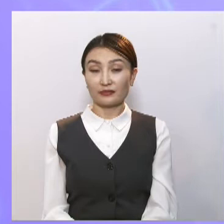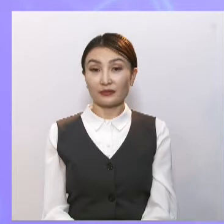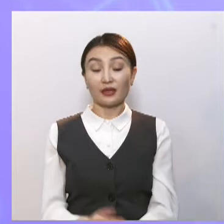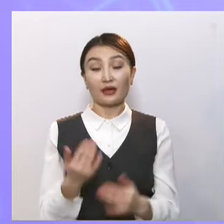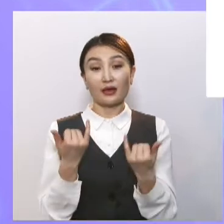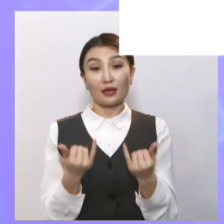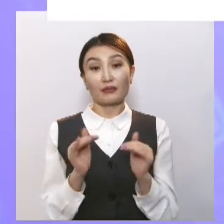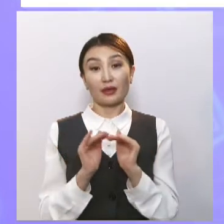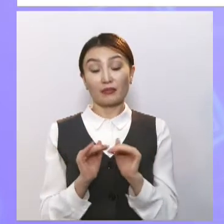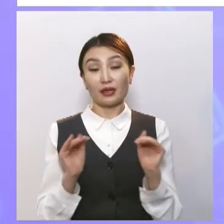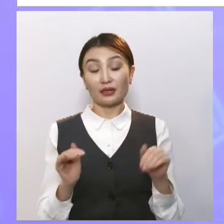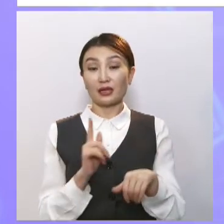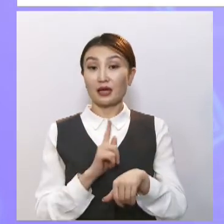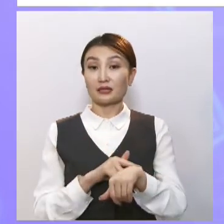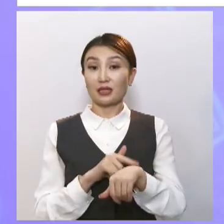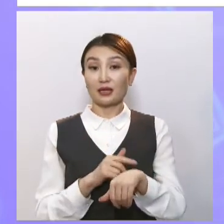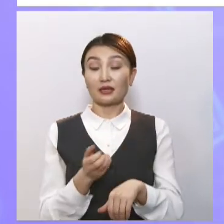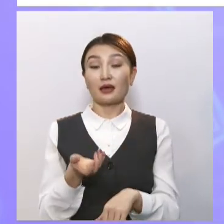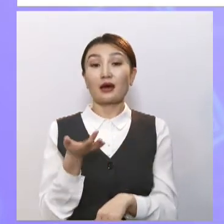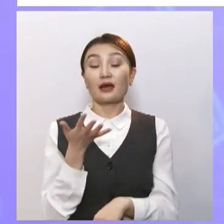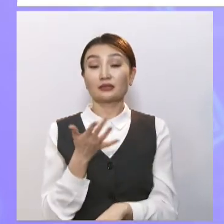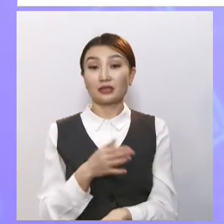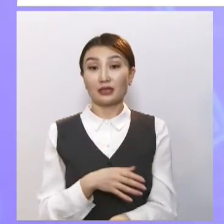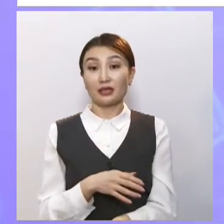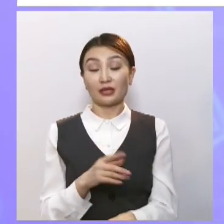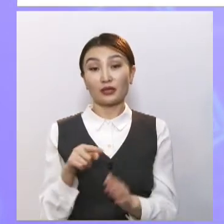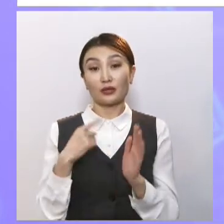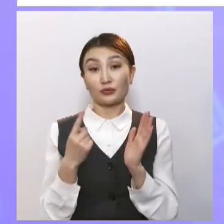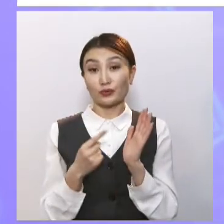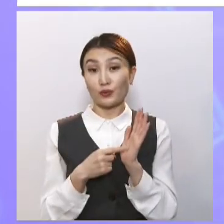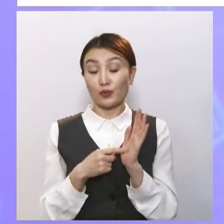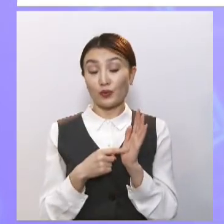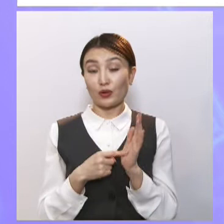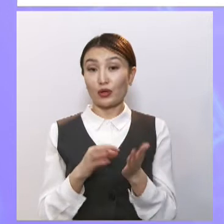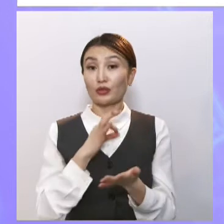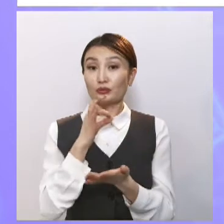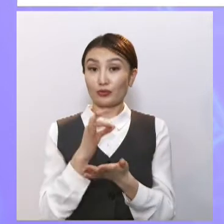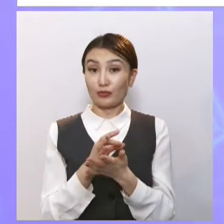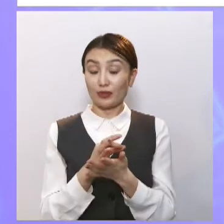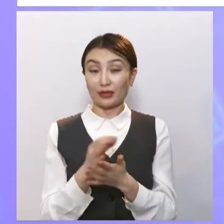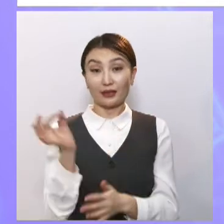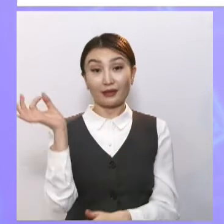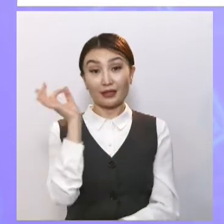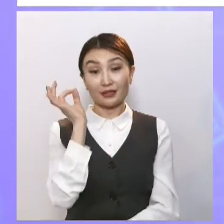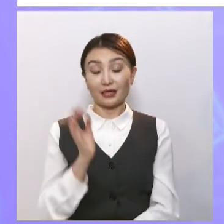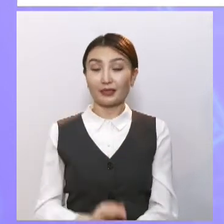Эми балдар, саат канчада деген суроого жооп бергенди